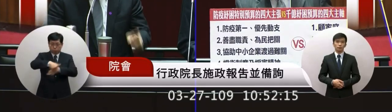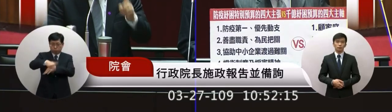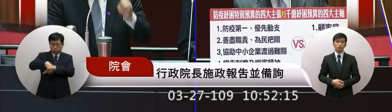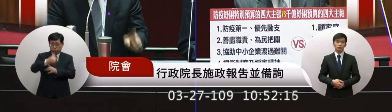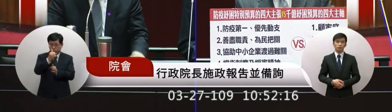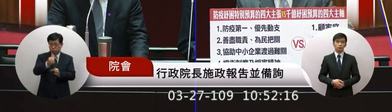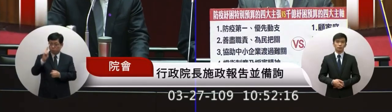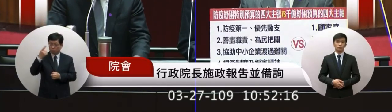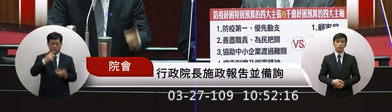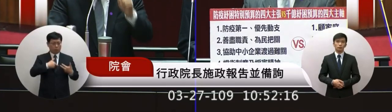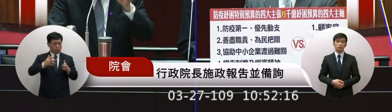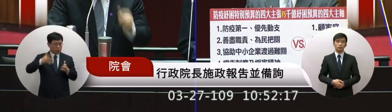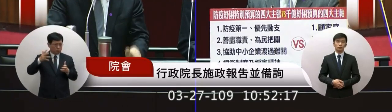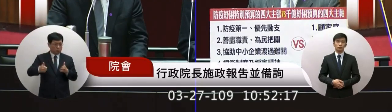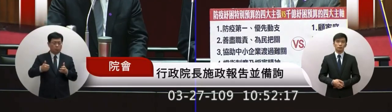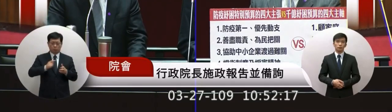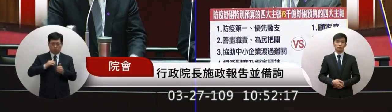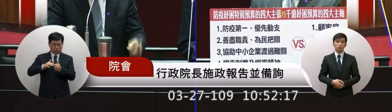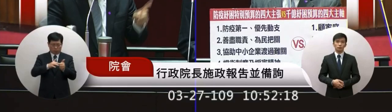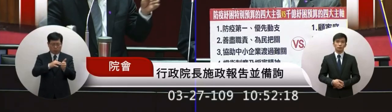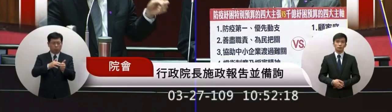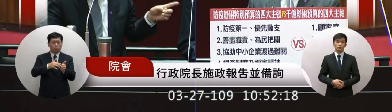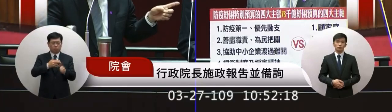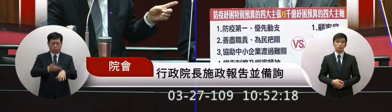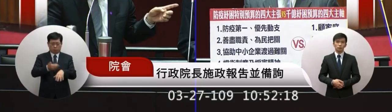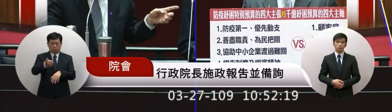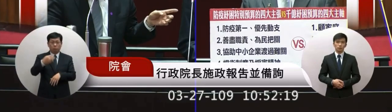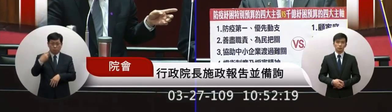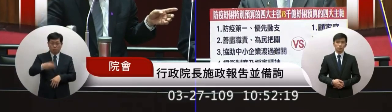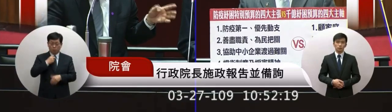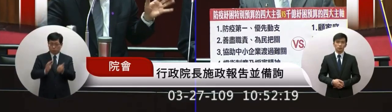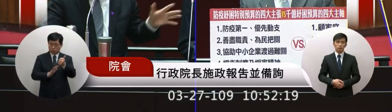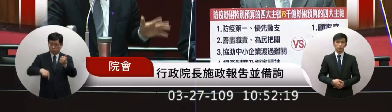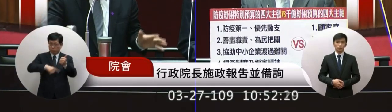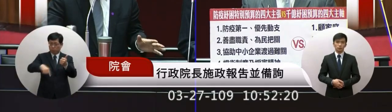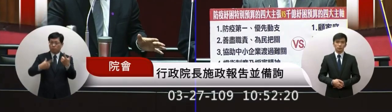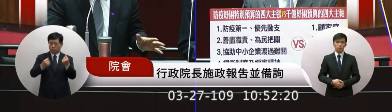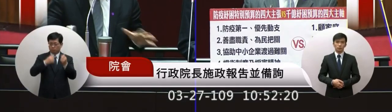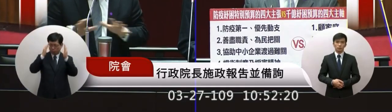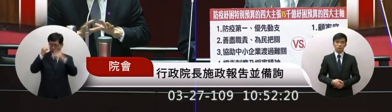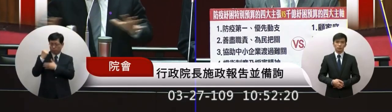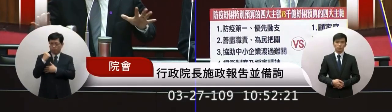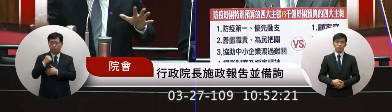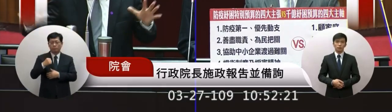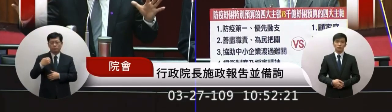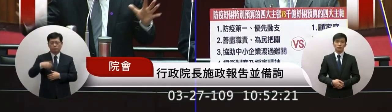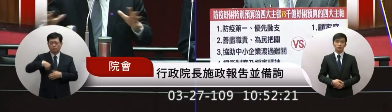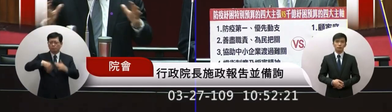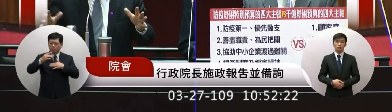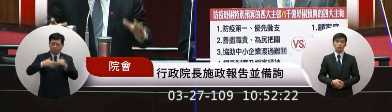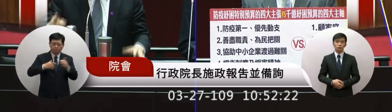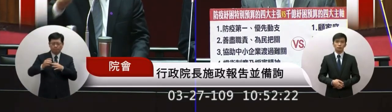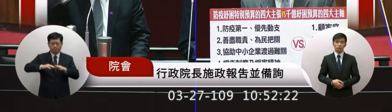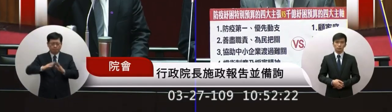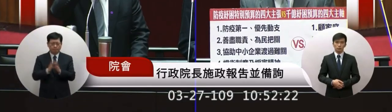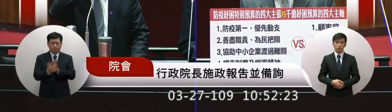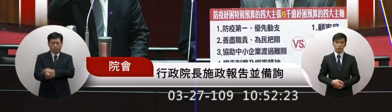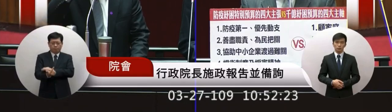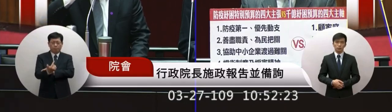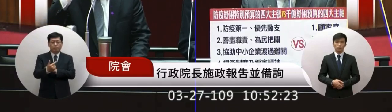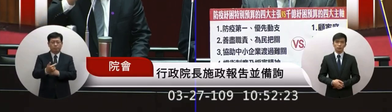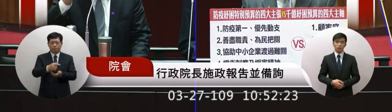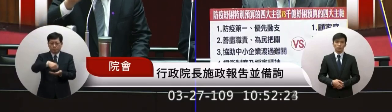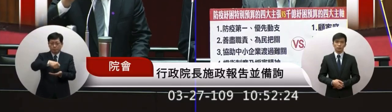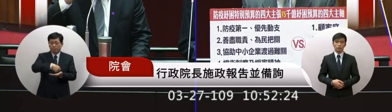来，是蔡总统领导有方，然后我们的团队真的很强，大家。很快的速度，这